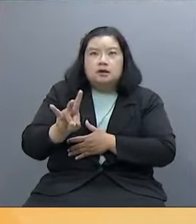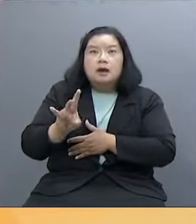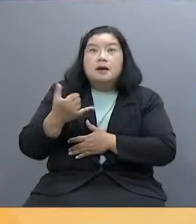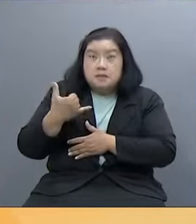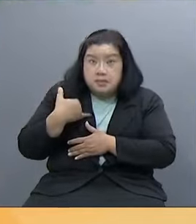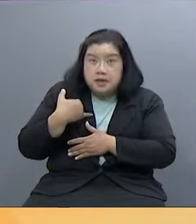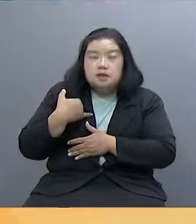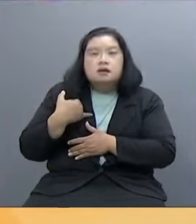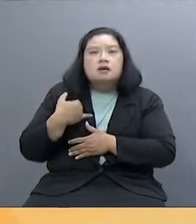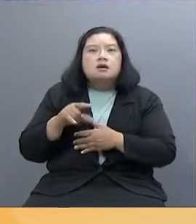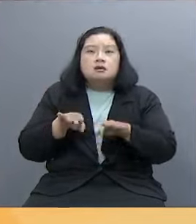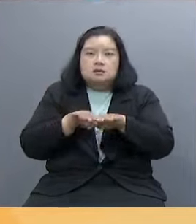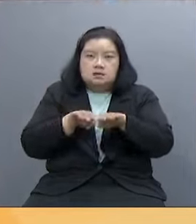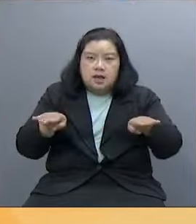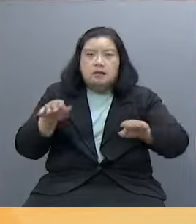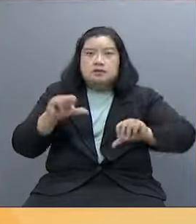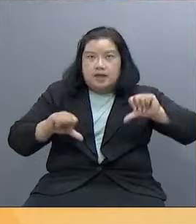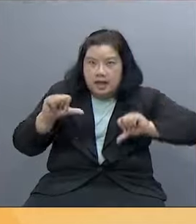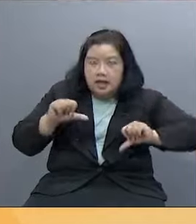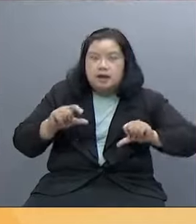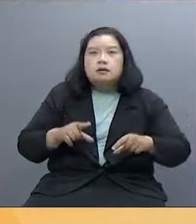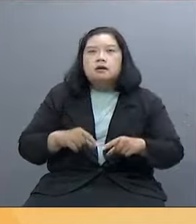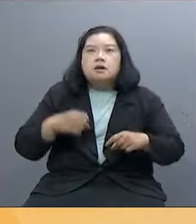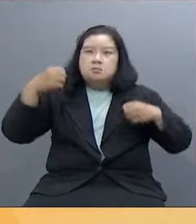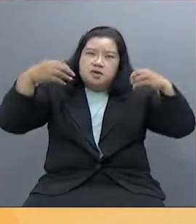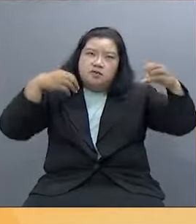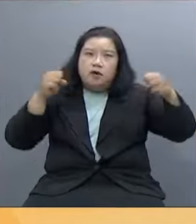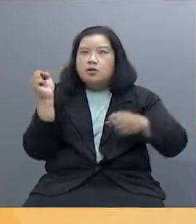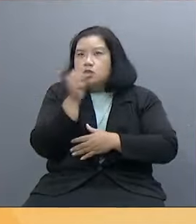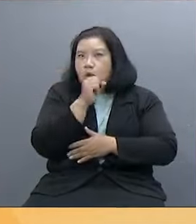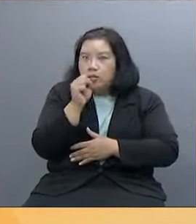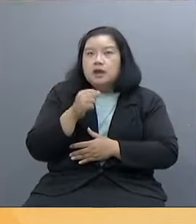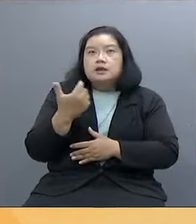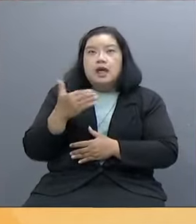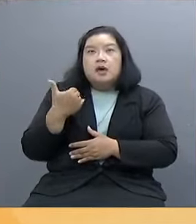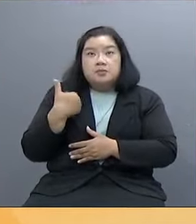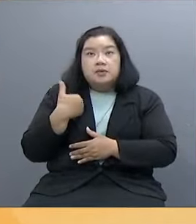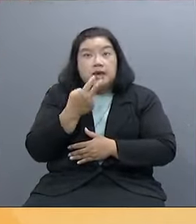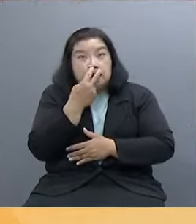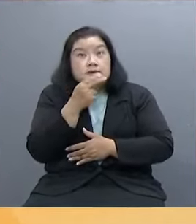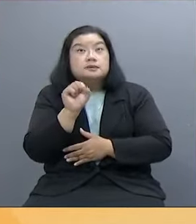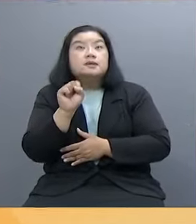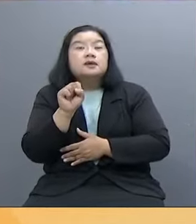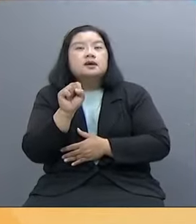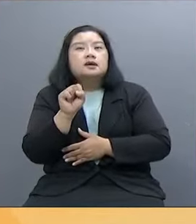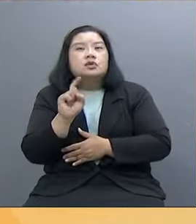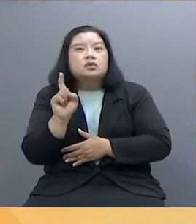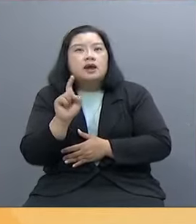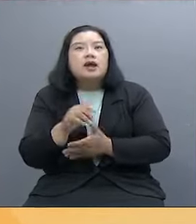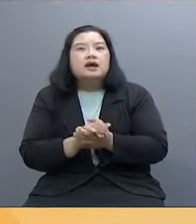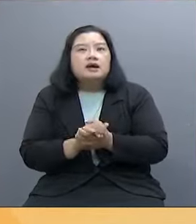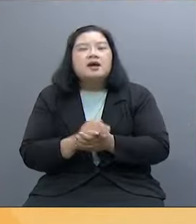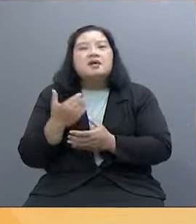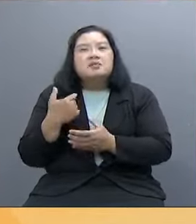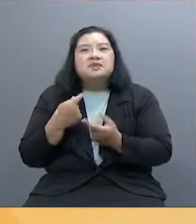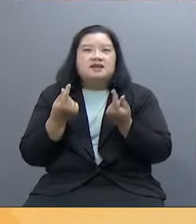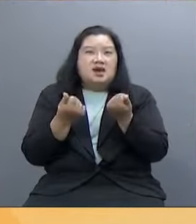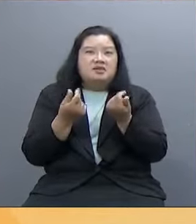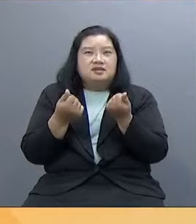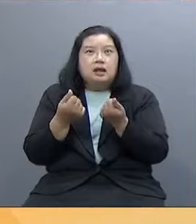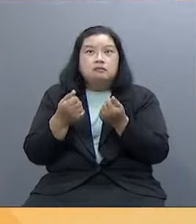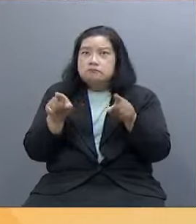งสีเสียงนะคะแล้วก็ที่สำคัญเนี่ยเหมือนว่าจะมีบางค่ำคืนมั้งจะมีเด็กๆเมื่อสักครู่นี้คุณผู้ชมเห็นเนี่ยคือเขาจะเต้นเป็นท่าเซตเหมือนกัน ใ